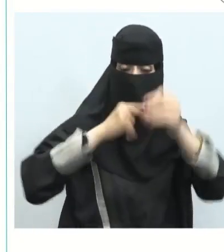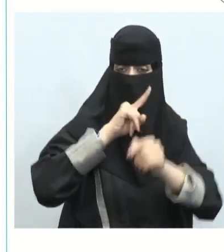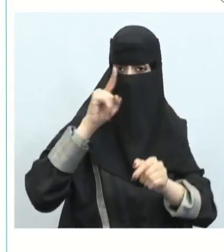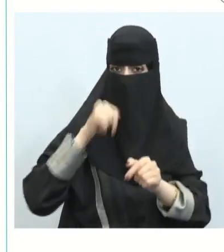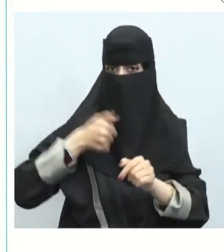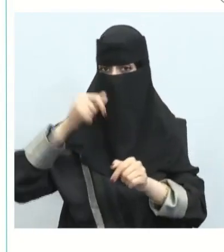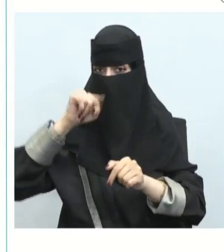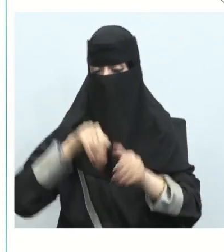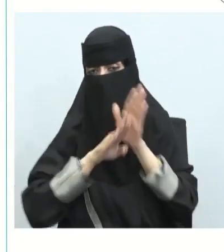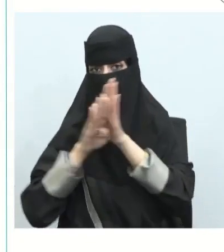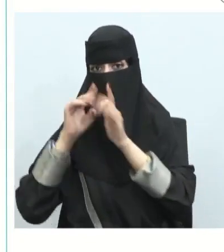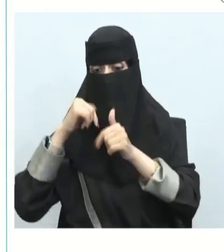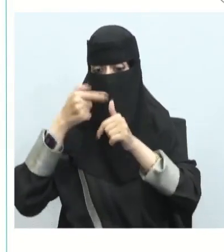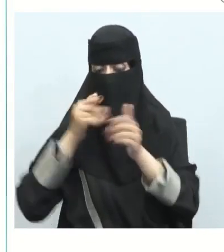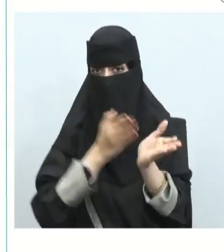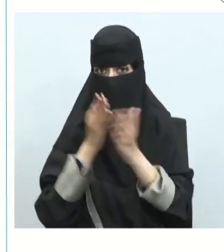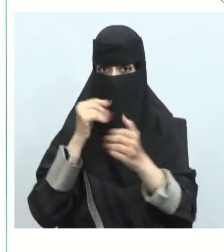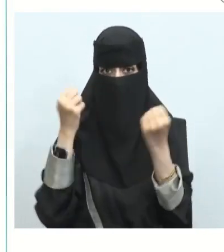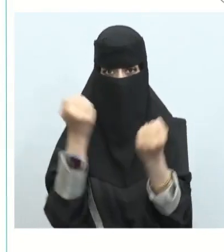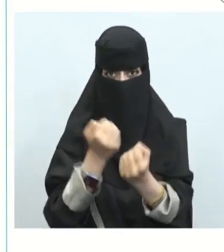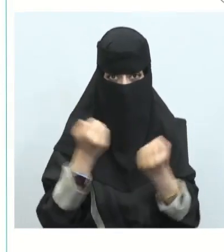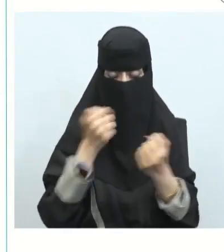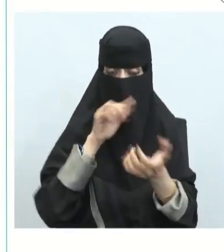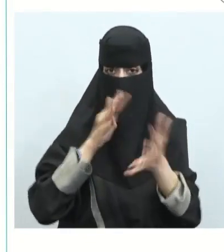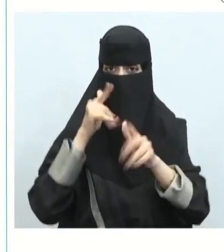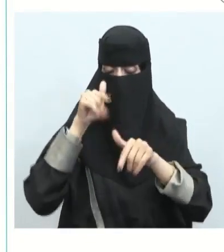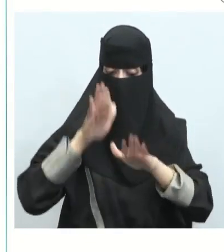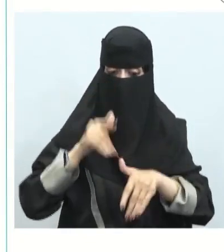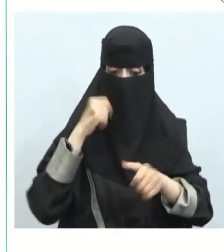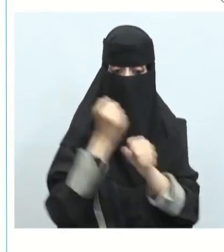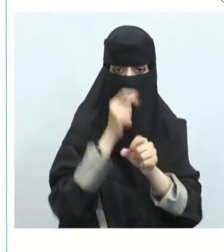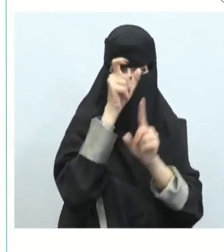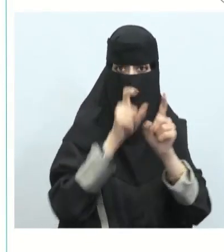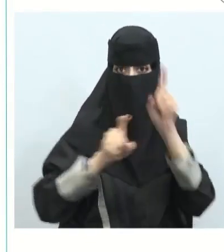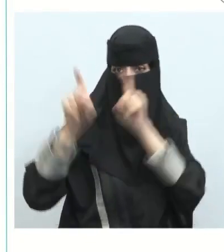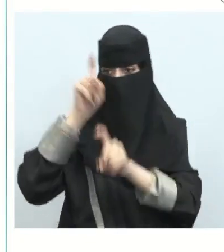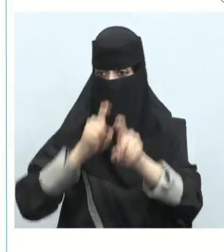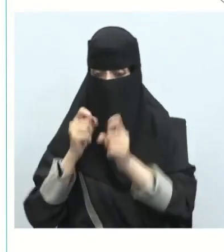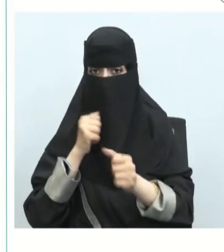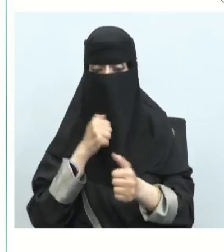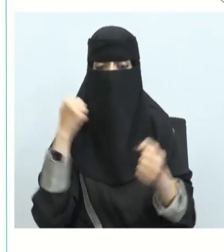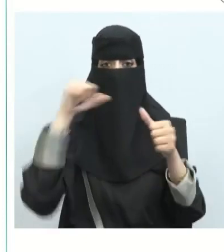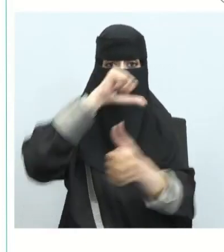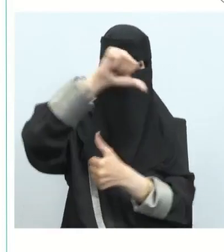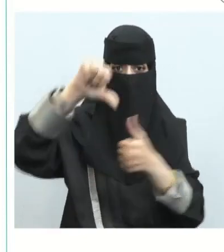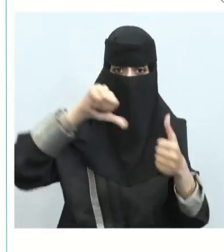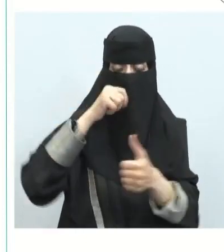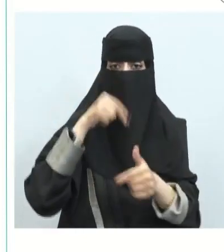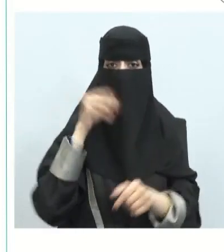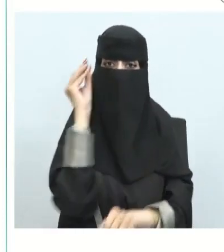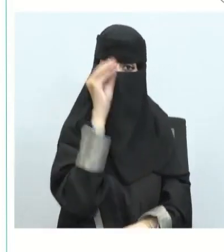البدايه اقدم لهم الدعم اقدم لهم التدريب ويمكن ان يحصل مضيفون على استشارات تدريبات